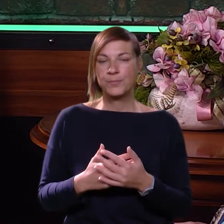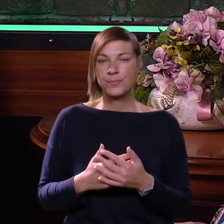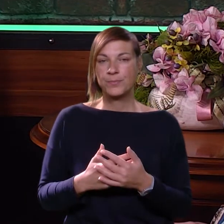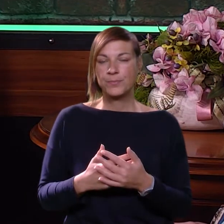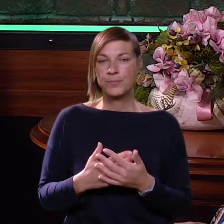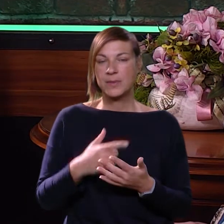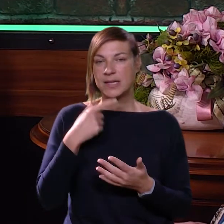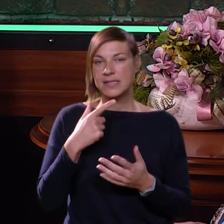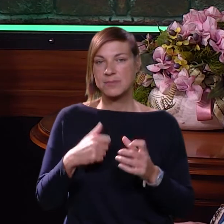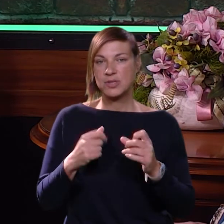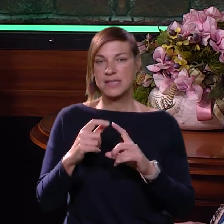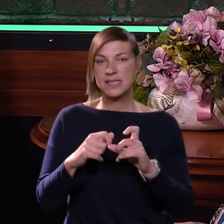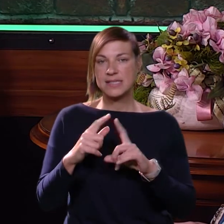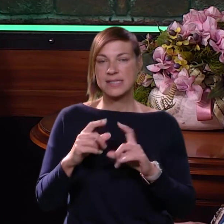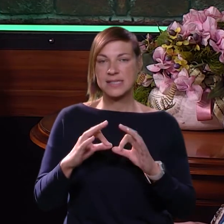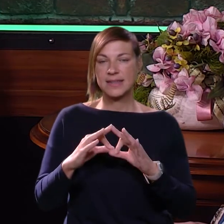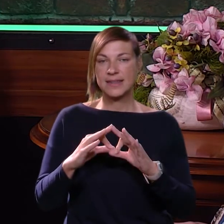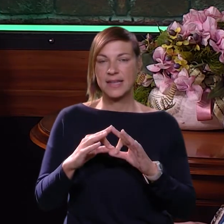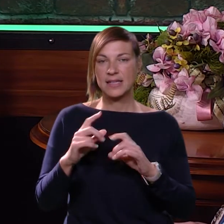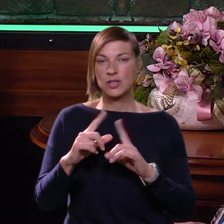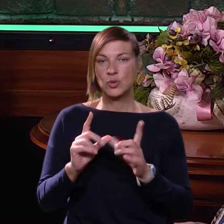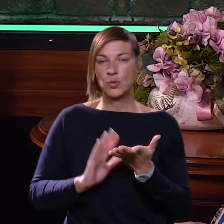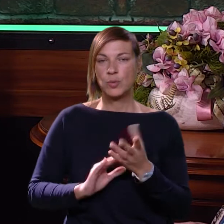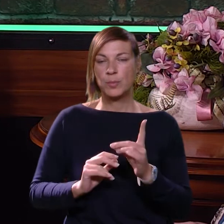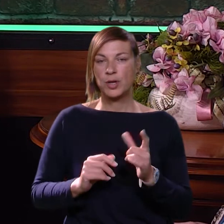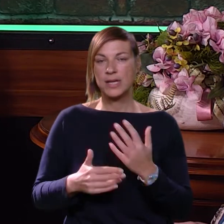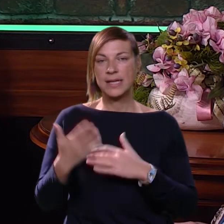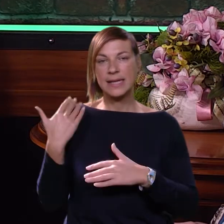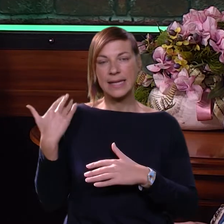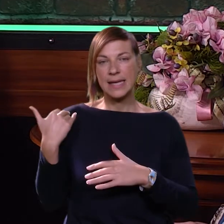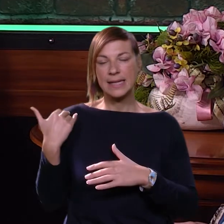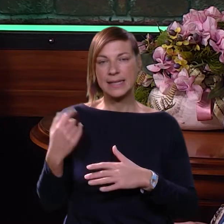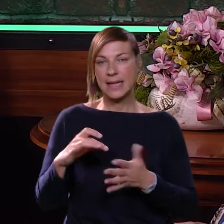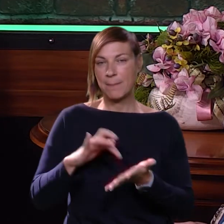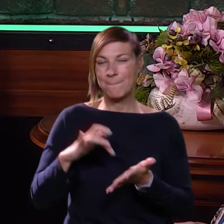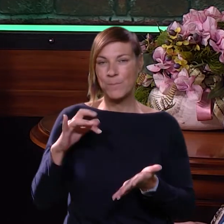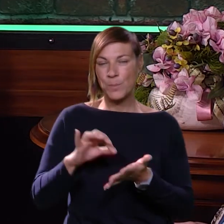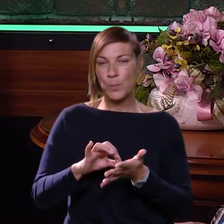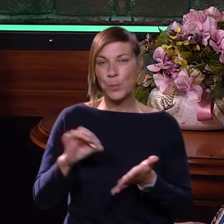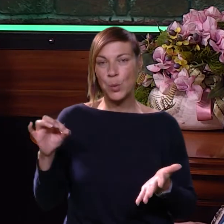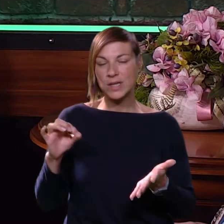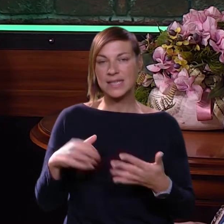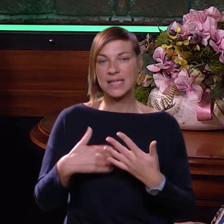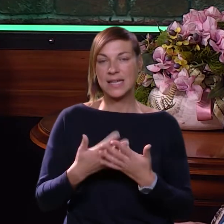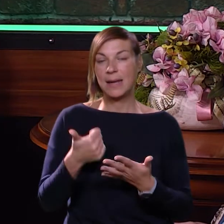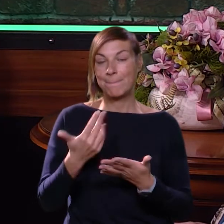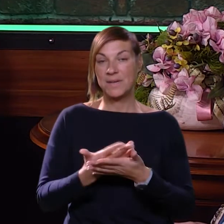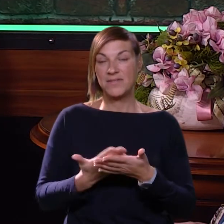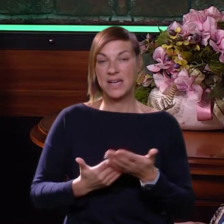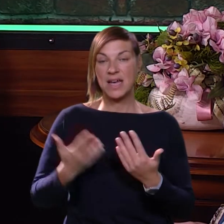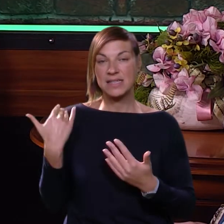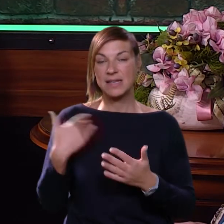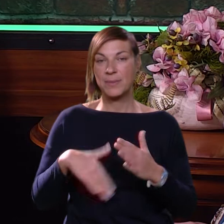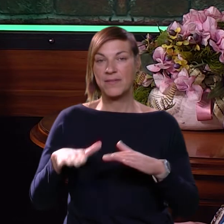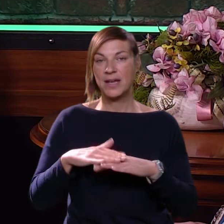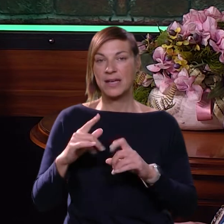Ta je, recimo, cista, ili taj, u stvari, tumor je tad punktiran i u stvari prvi nalaz